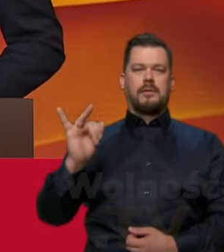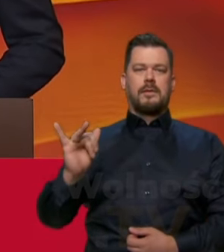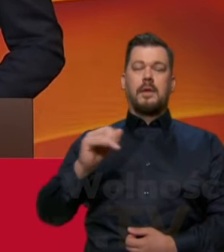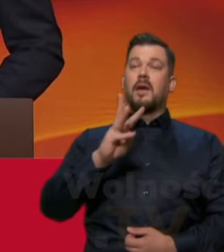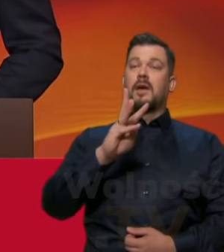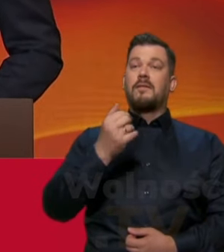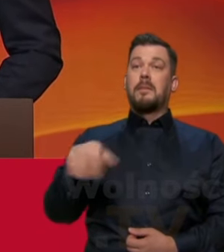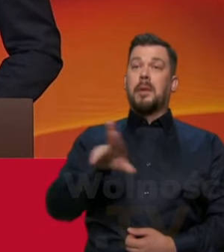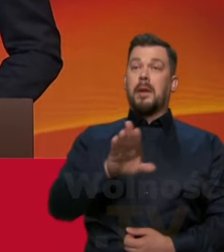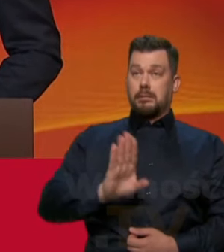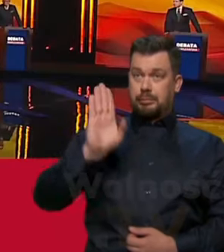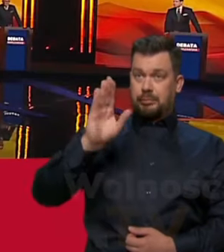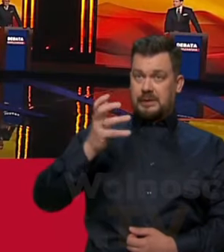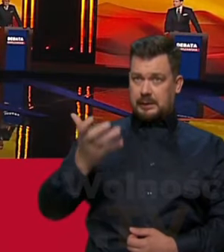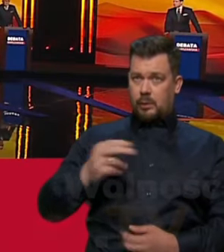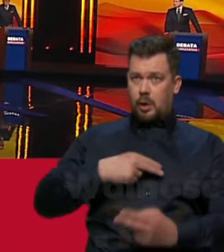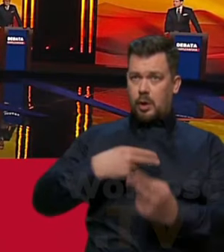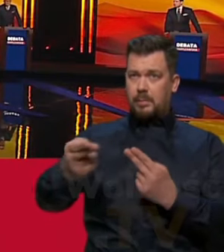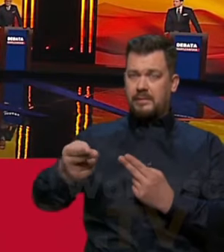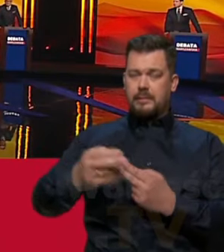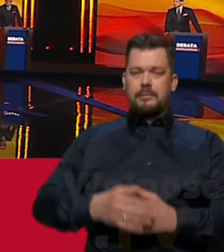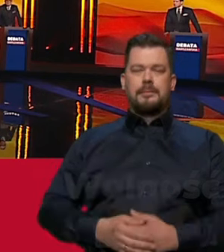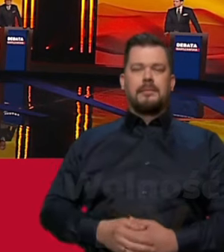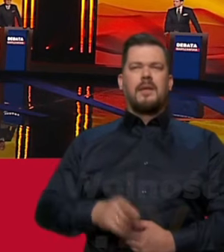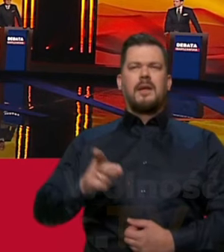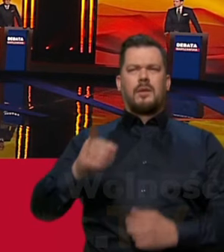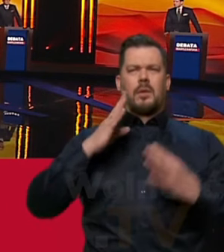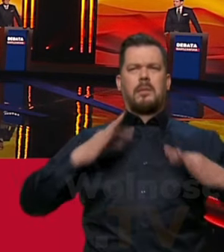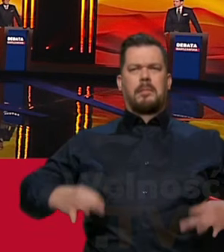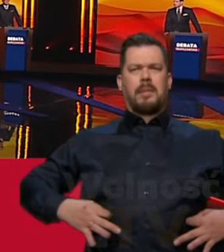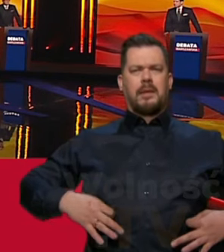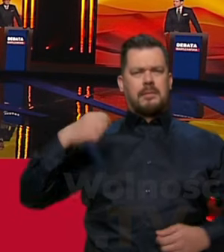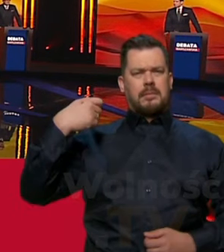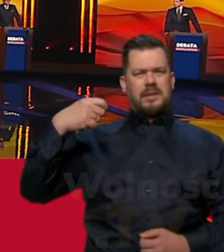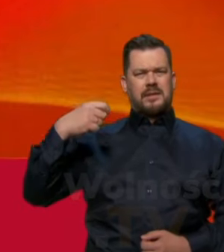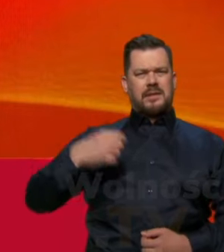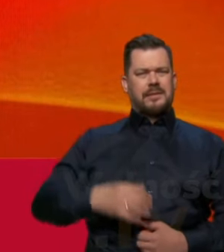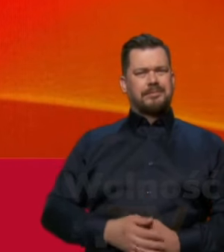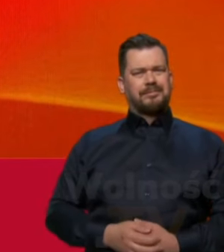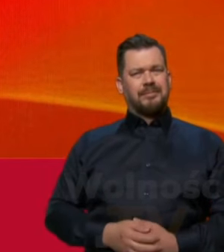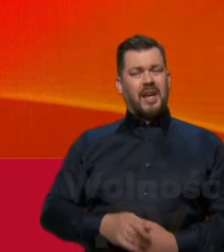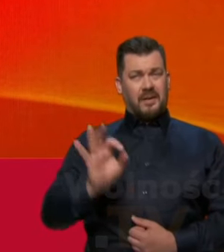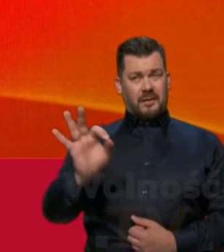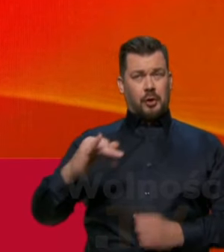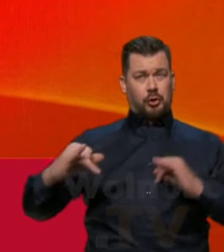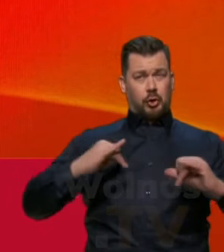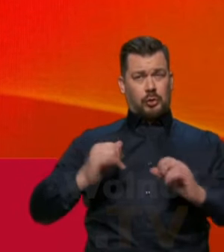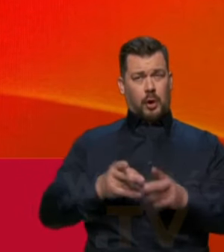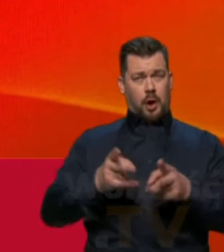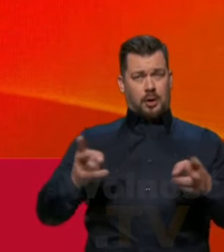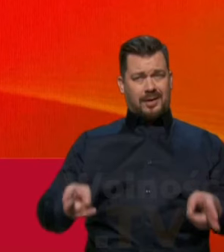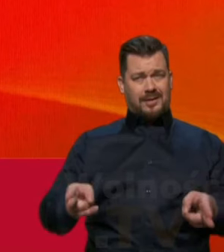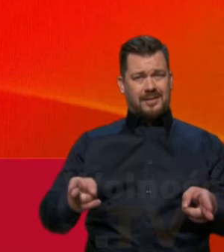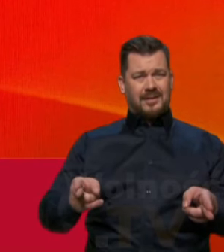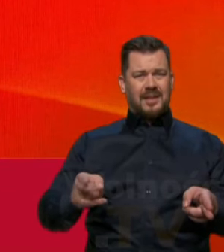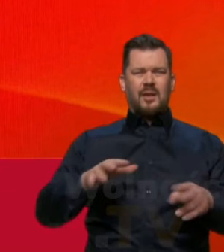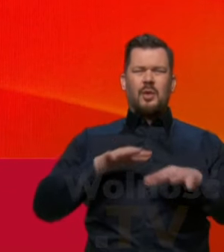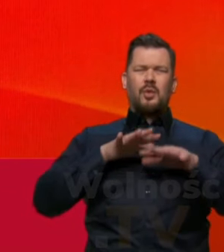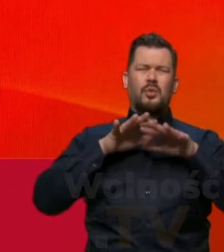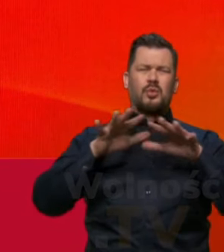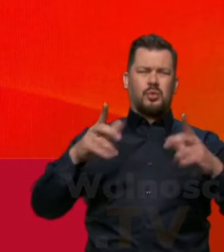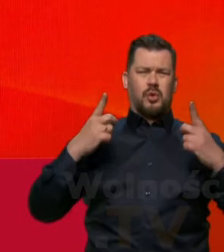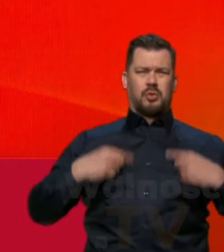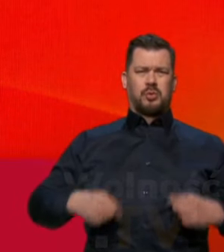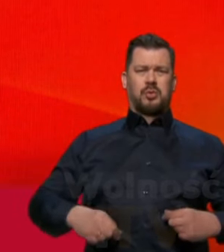Wipler zgłosił chęć ripost. Panie prezydencie, za pańskiej kadencji olbrzymia liczba osób,